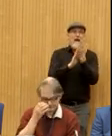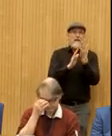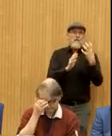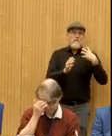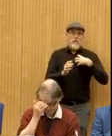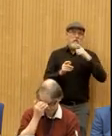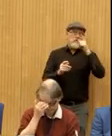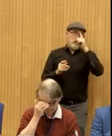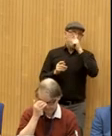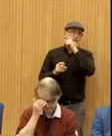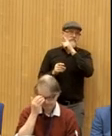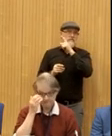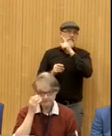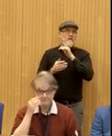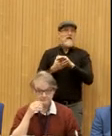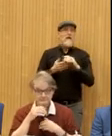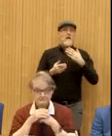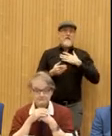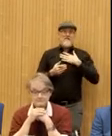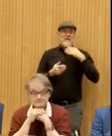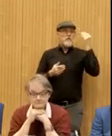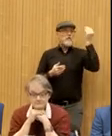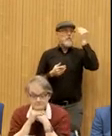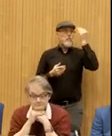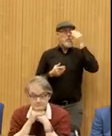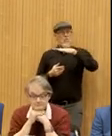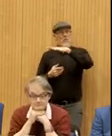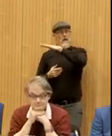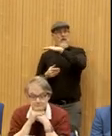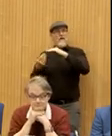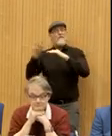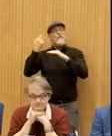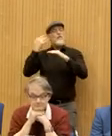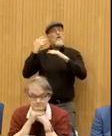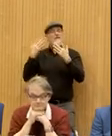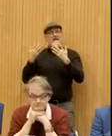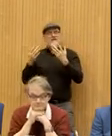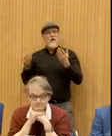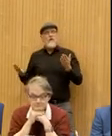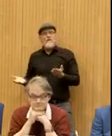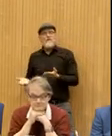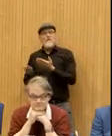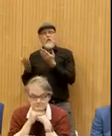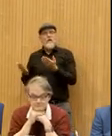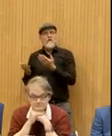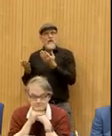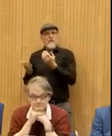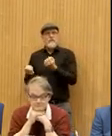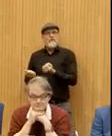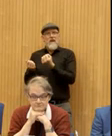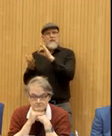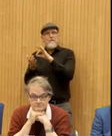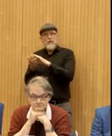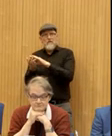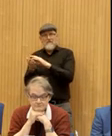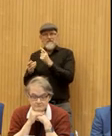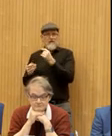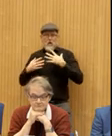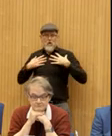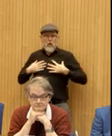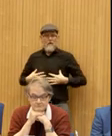und motorische Entwicklung. Dort wurde ich in Deutsch, Englisch, Sport und